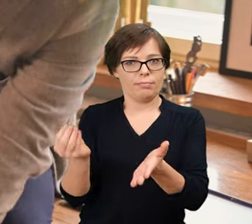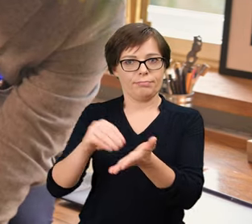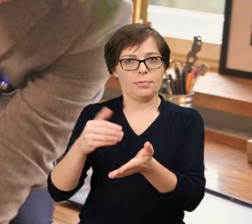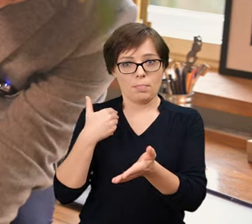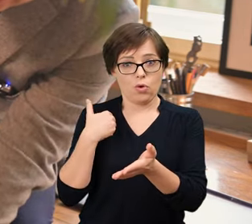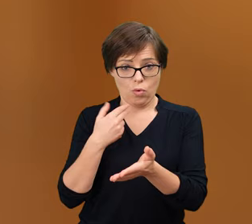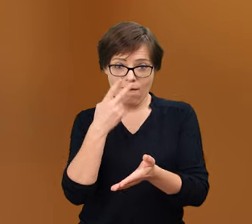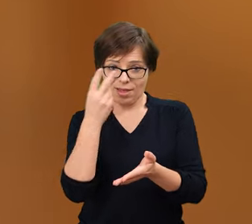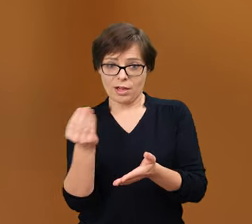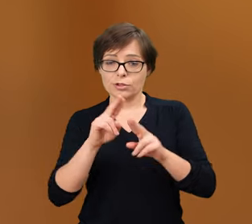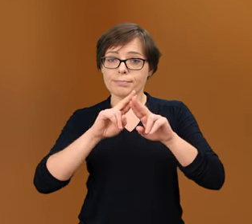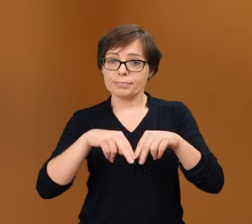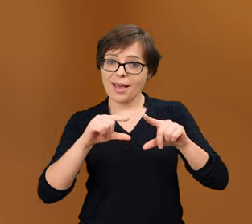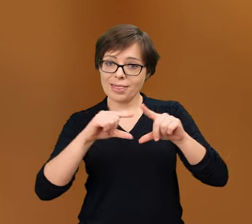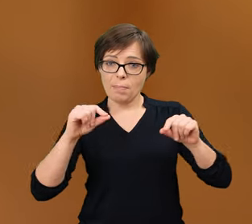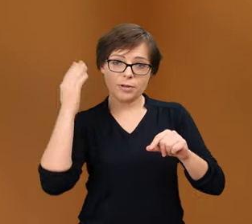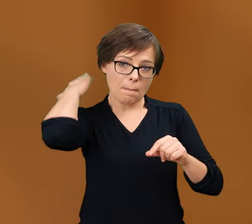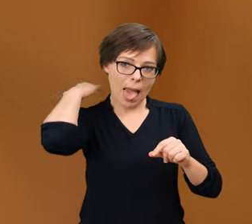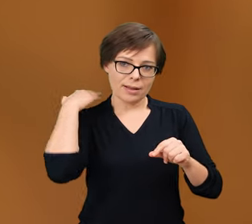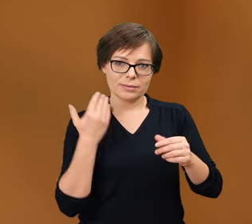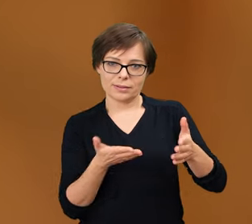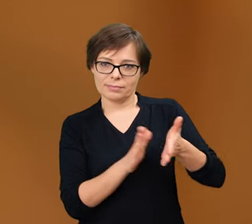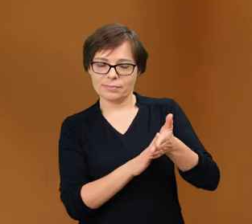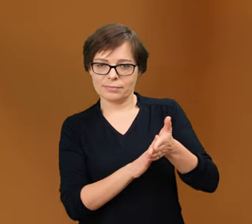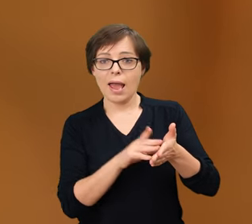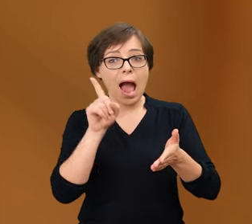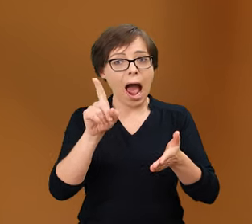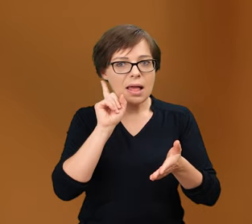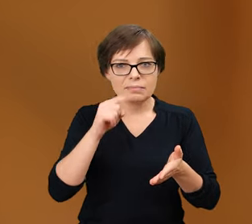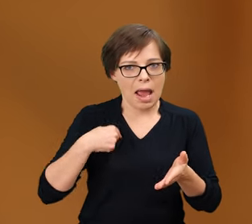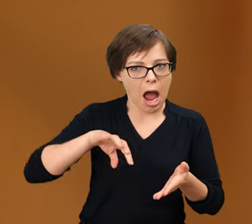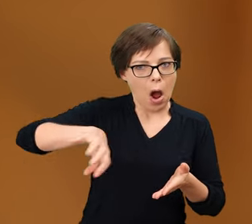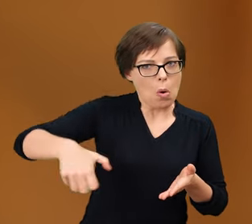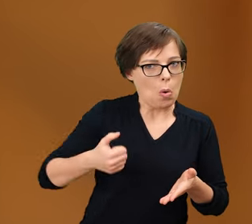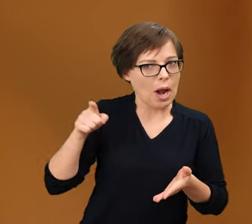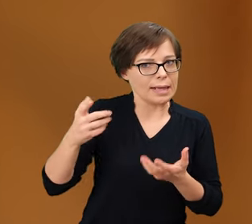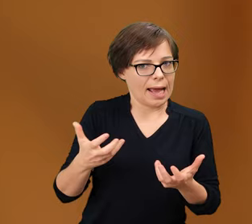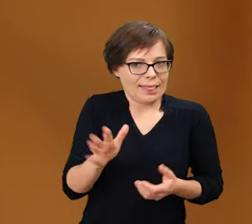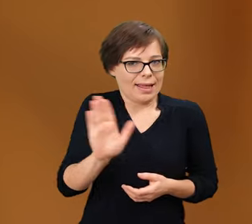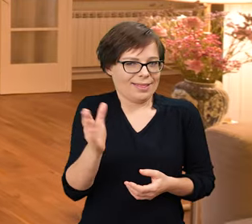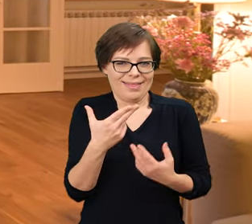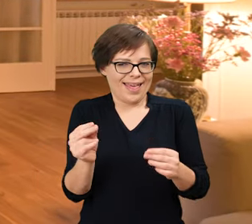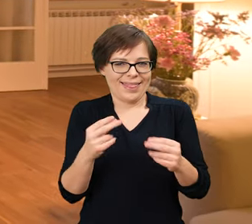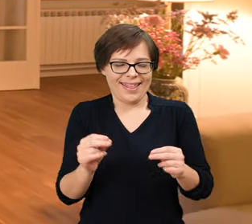tabliczka na jego plecach. Ale nie wyniosłem krzesła z Zachęty,